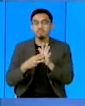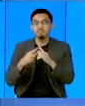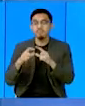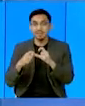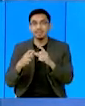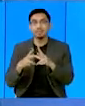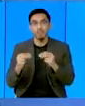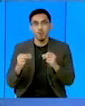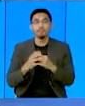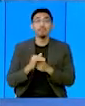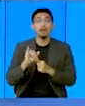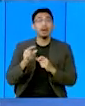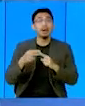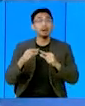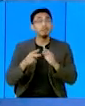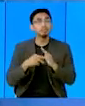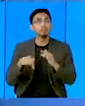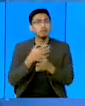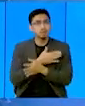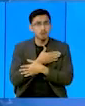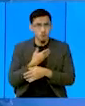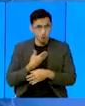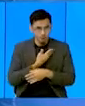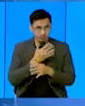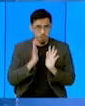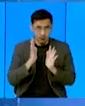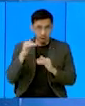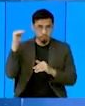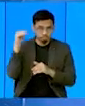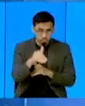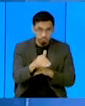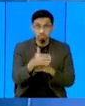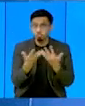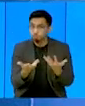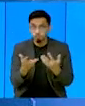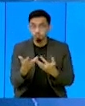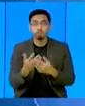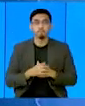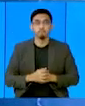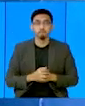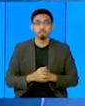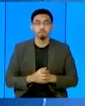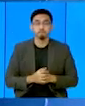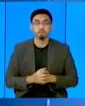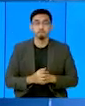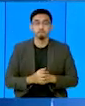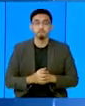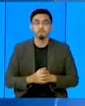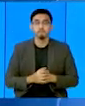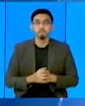Depok Selamat siang Irfan Bagaimana kondisi di sana dan bagaimana kondisi keluarga saat